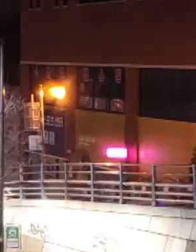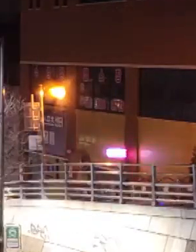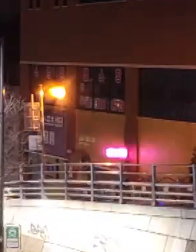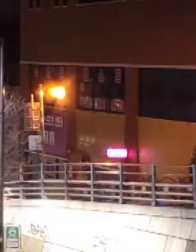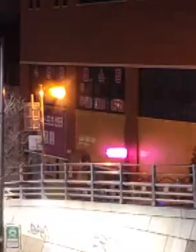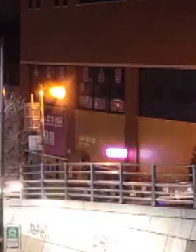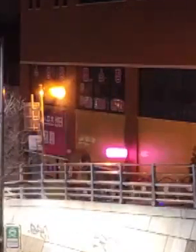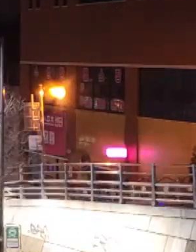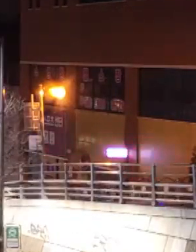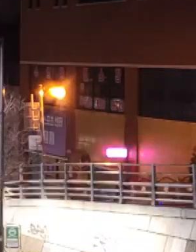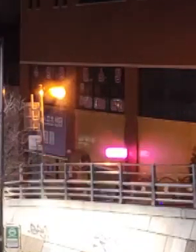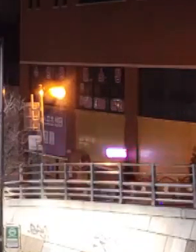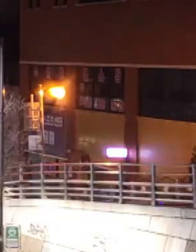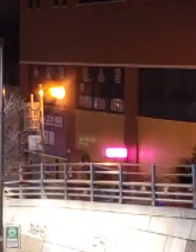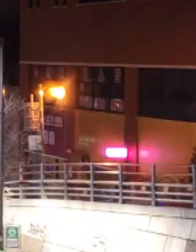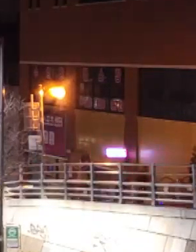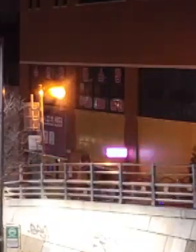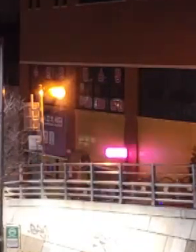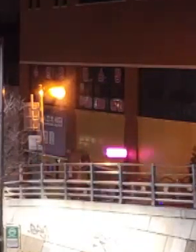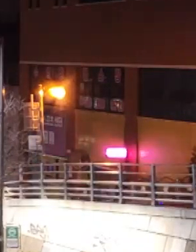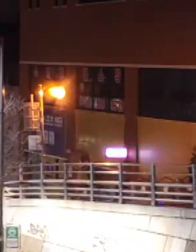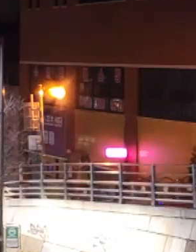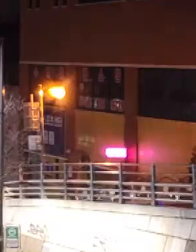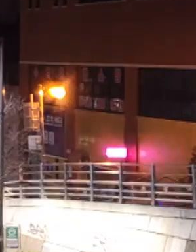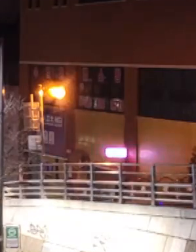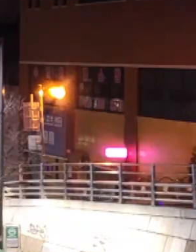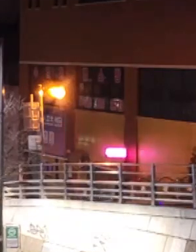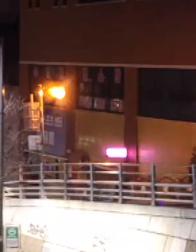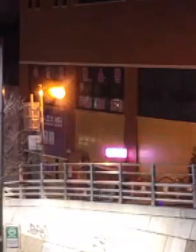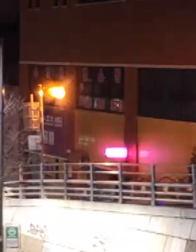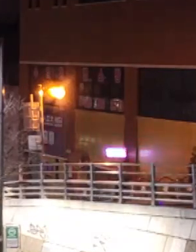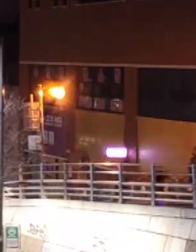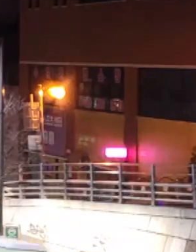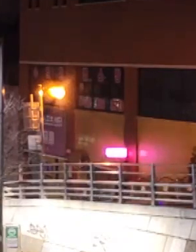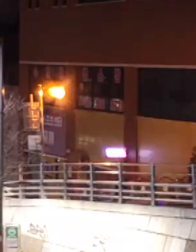여러분은 지금 CTS 뉴스를 시청하고 계십니다.